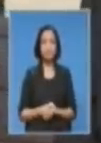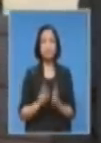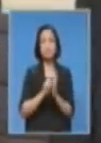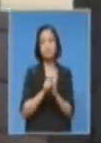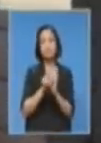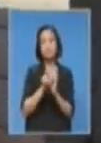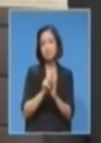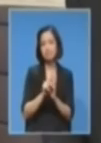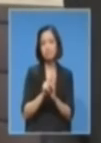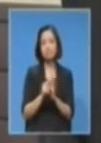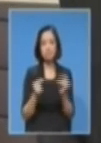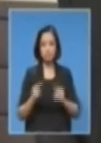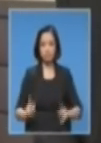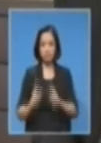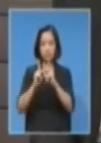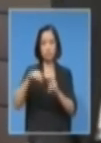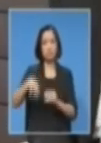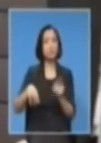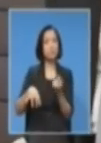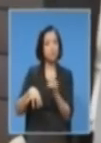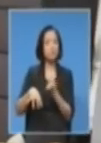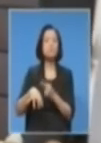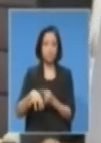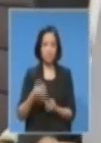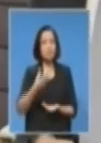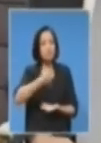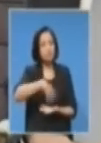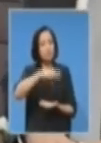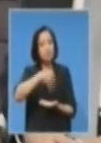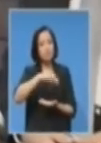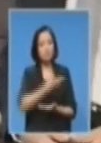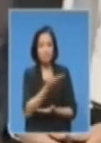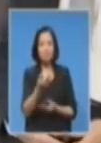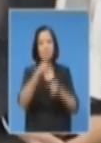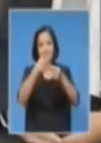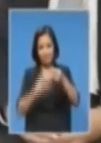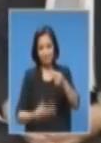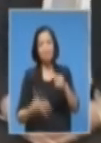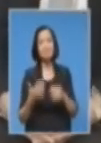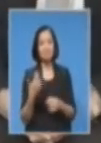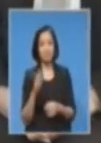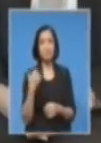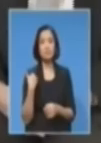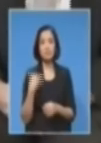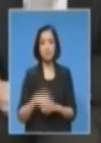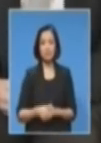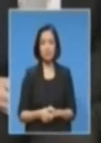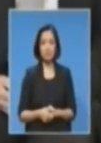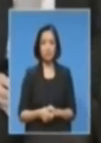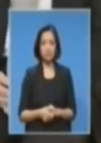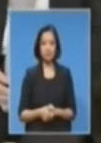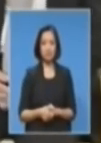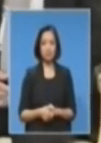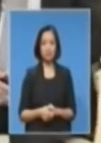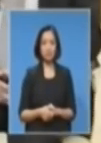งนั้นเฉพาะกระทรวงนี้กระทรวงเดียวก็สามารถจะเล่าอะไรได้ฟังมากมายแล้วนะครับท่านรัฐมนตรีที่